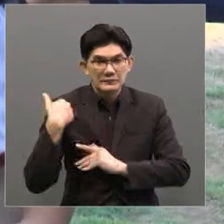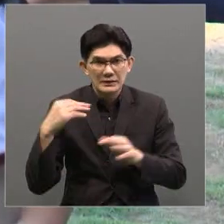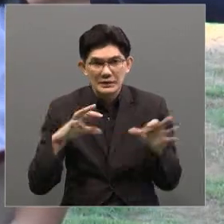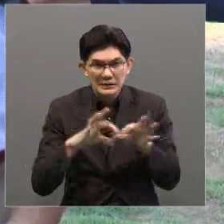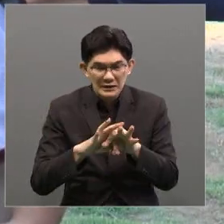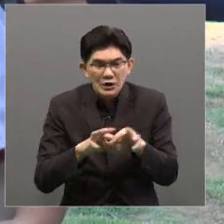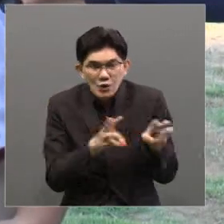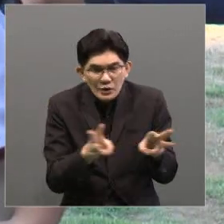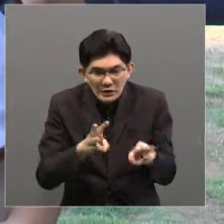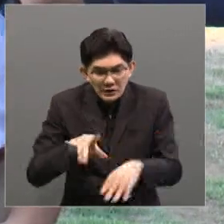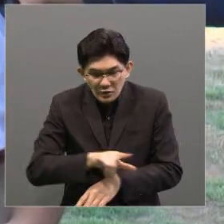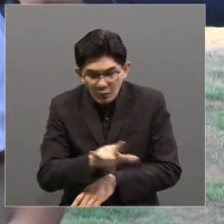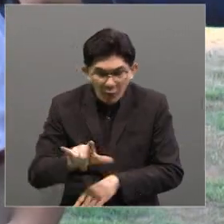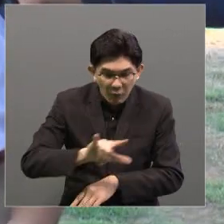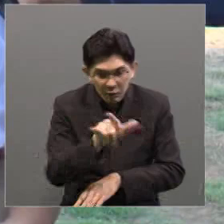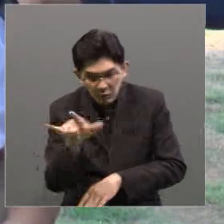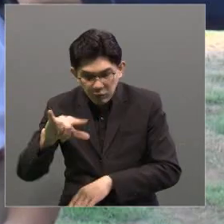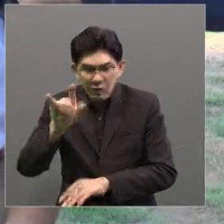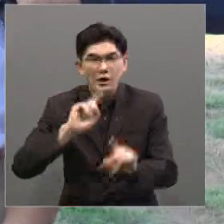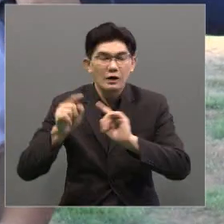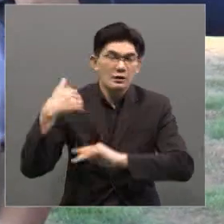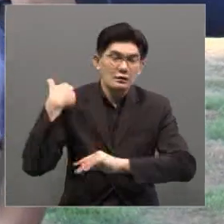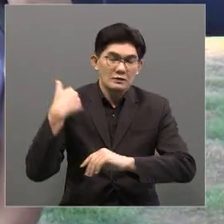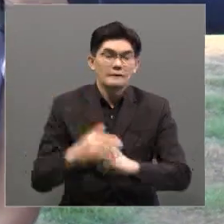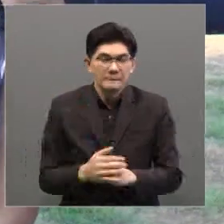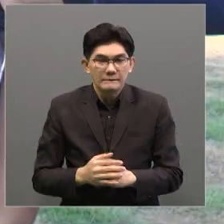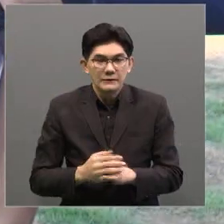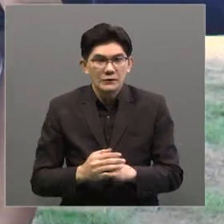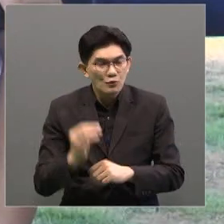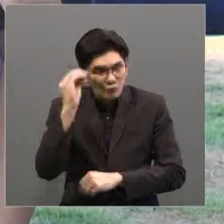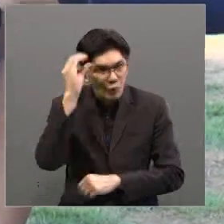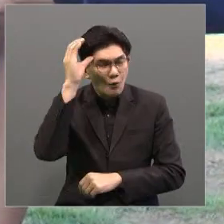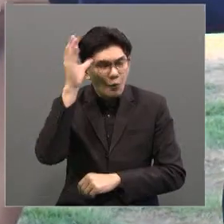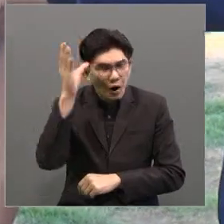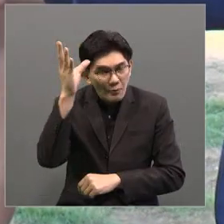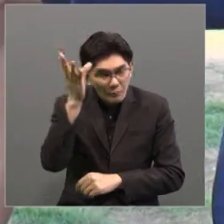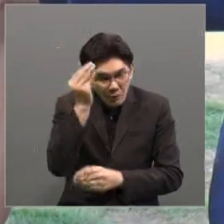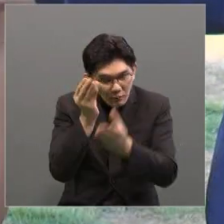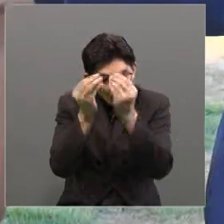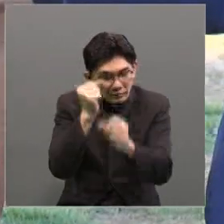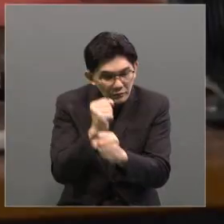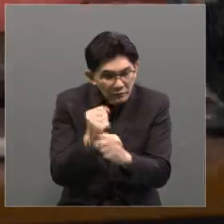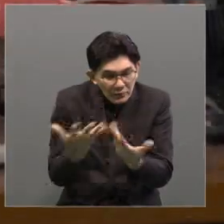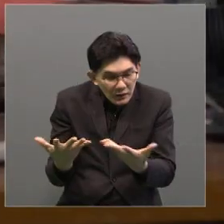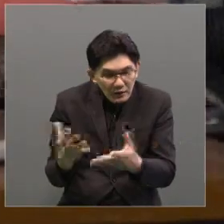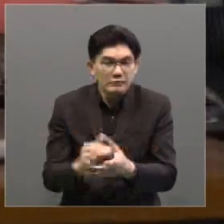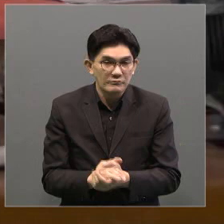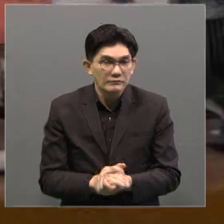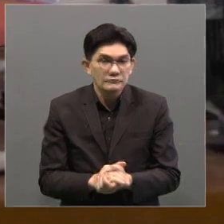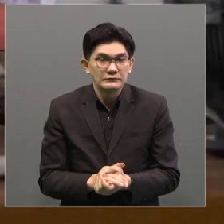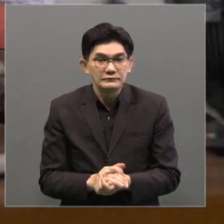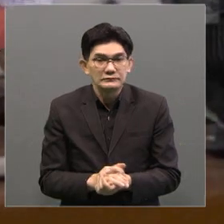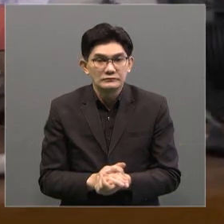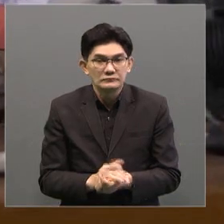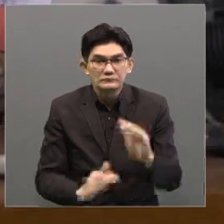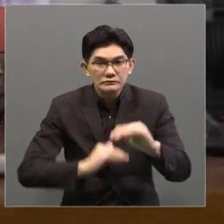ครื่องบินนะครับผม แล้วเราคิดว่าตัวความรู้ที่ได้มาเนี่ยเราจะไปต่อยอดใช้ยังไง ก็